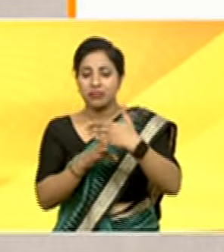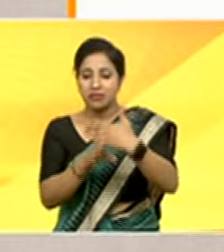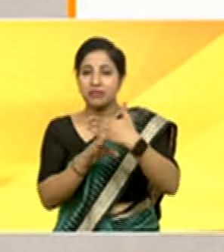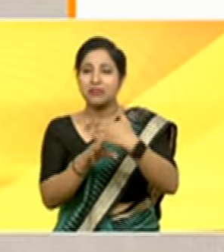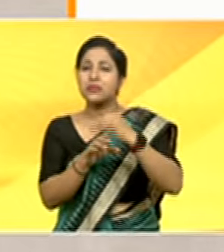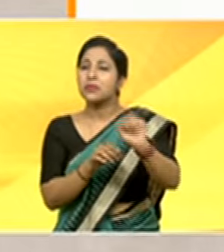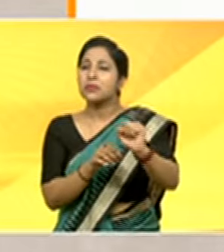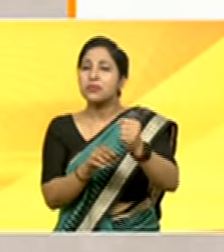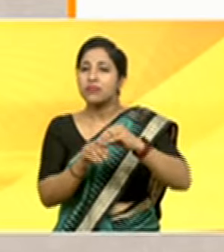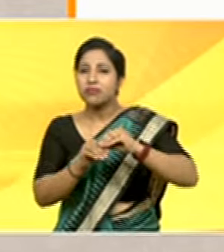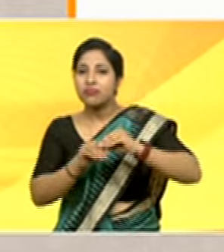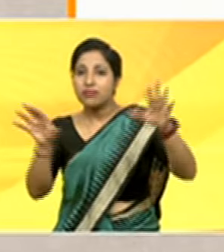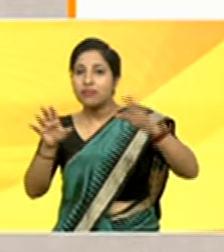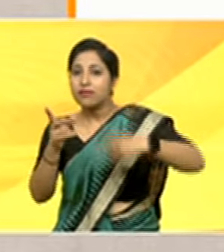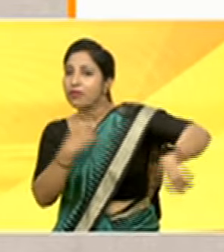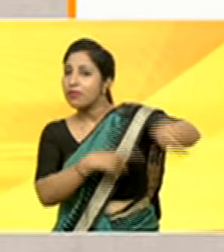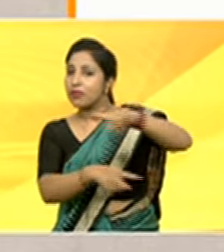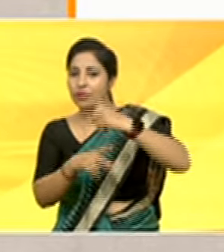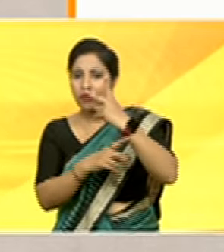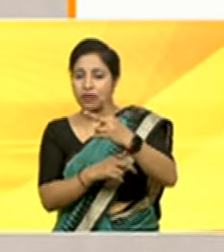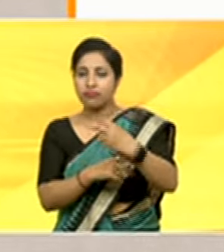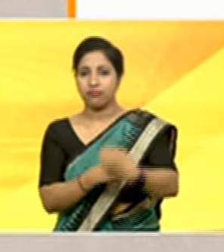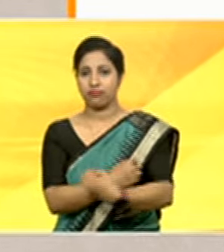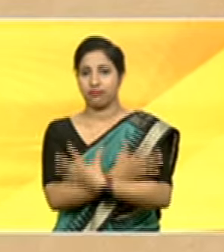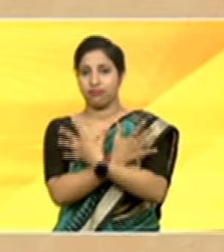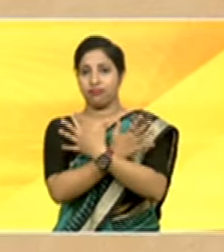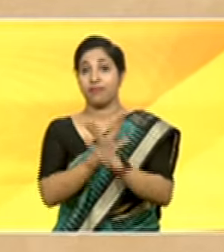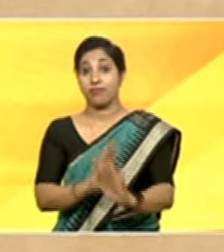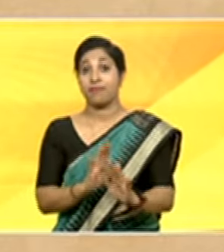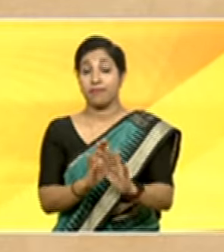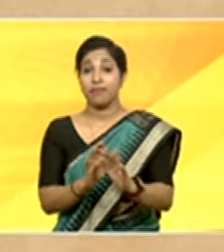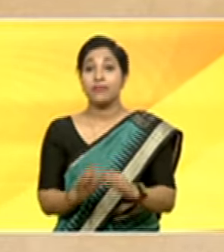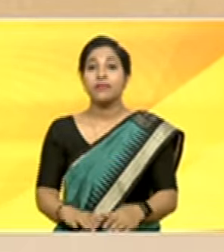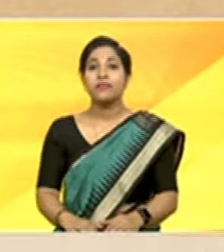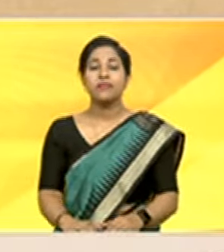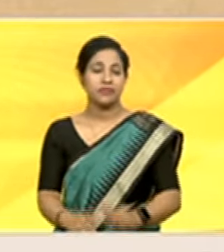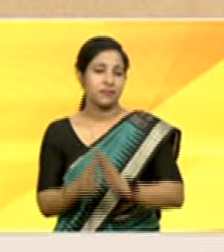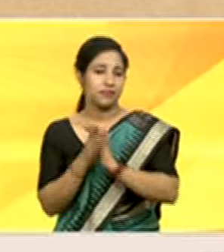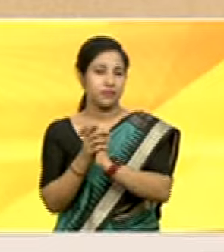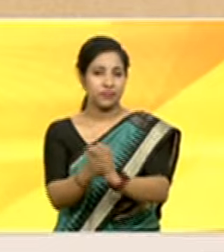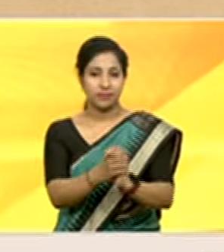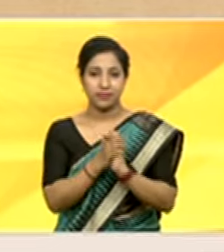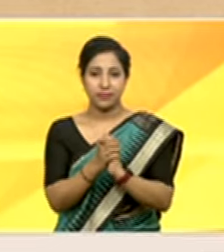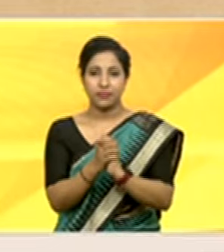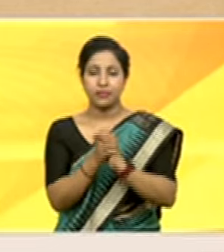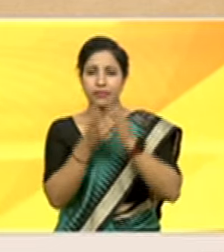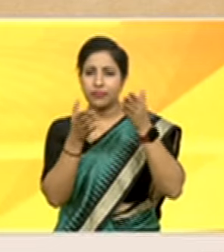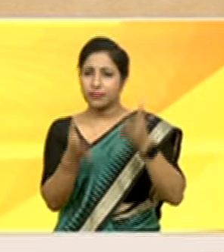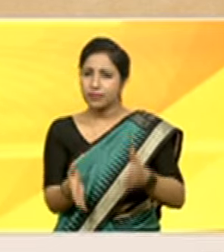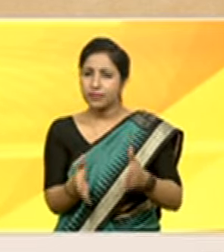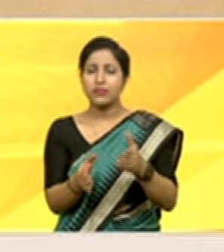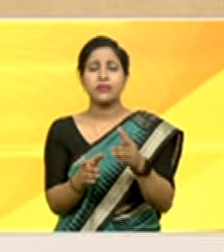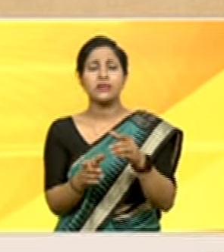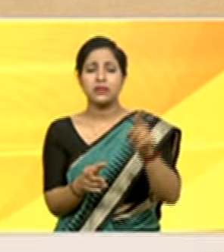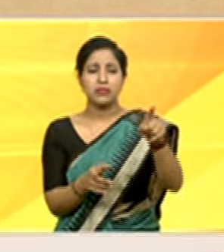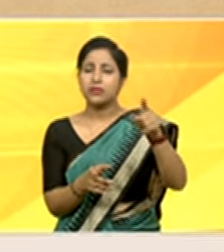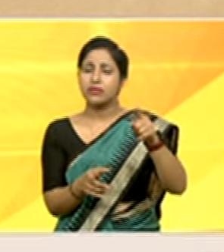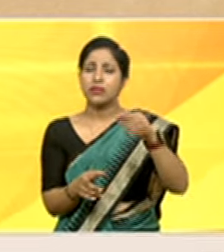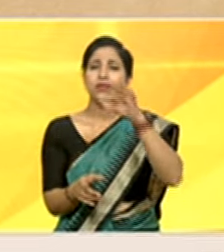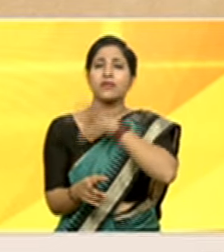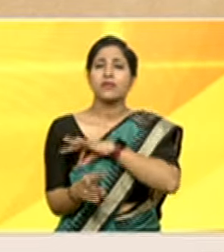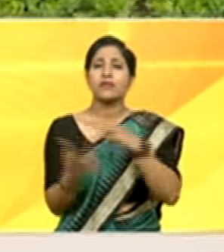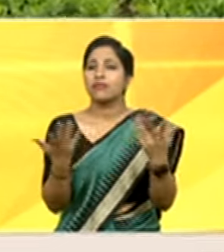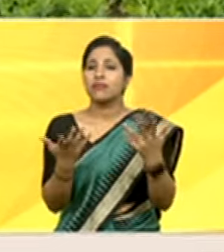करके दूसरों को प्रेरित कर रहे है साथियों इस अभियान का एक और लाव